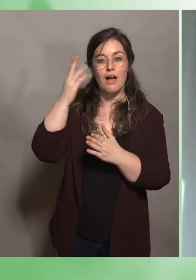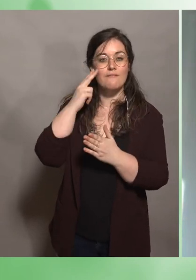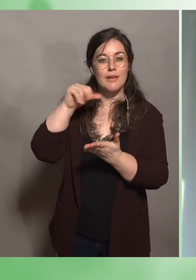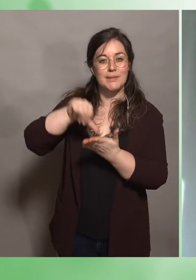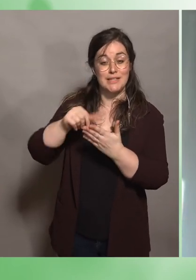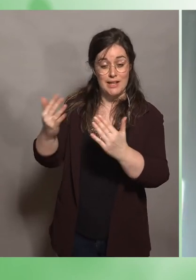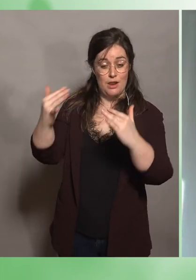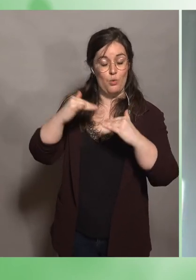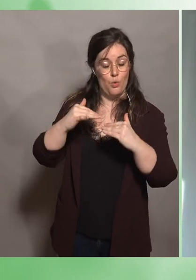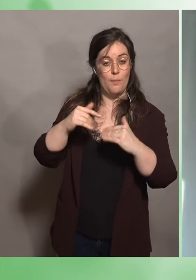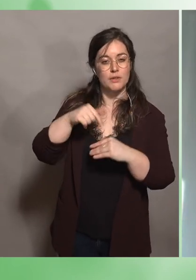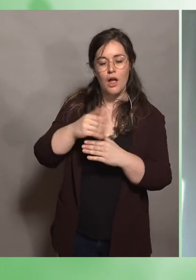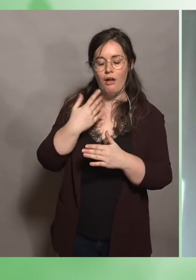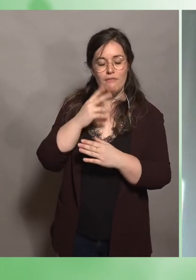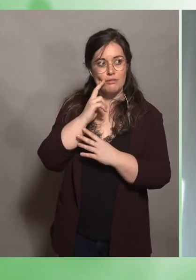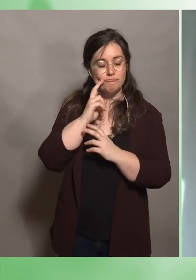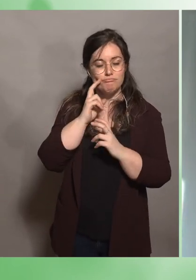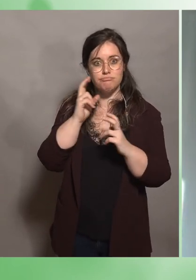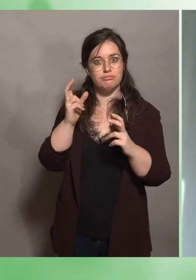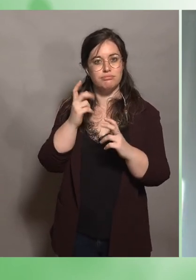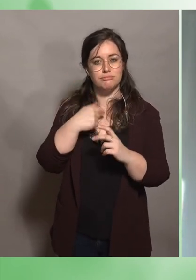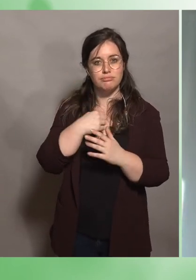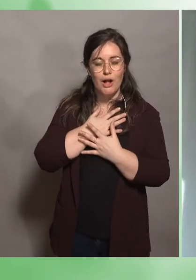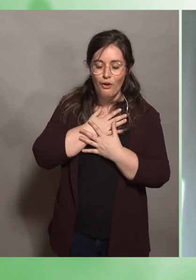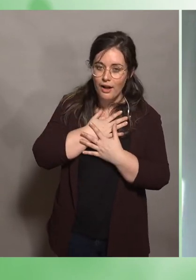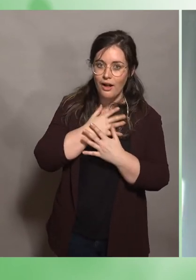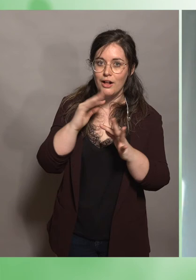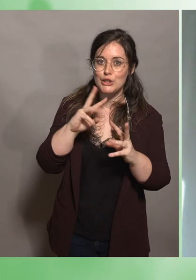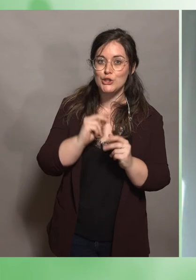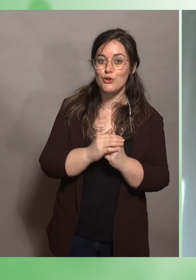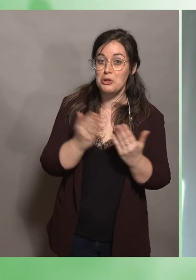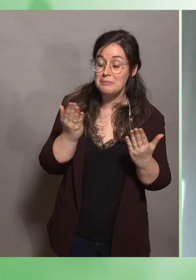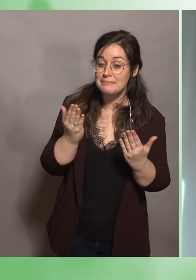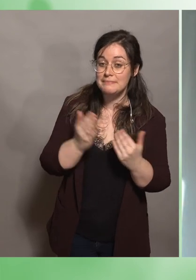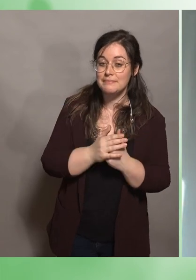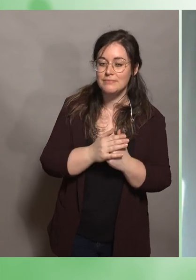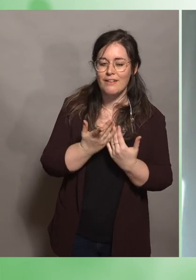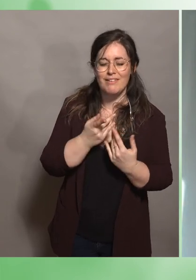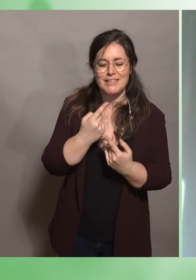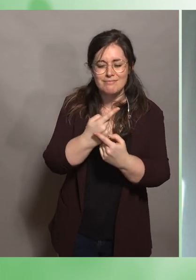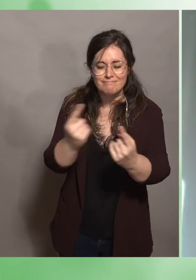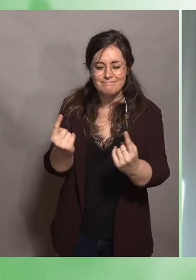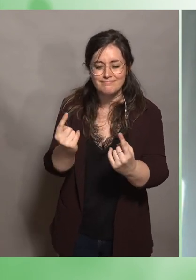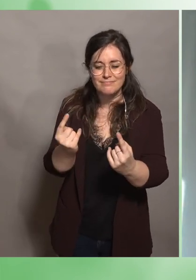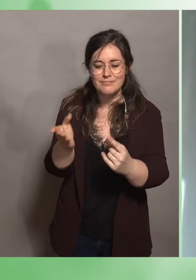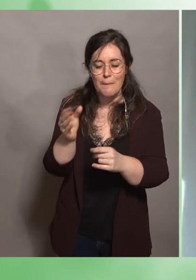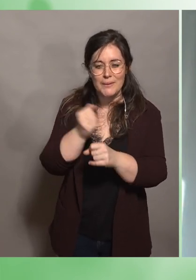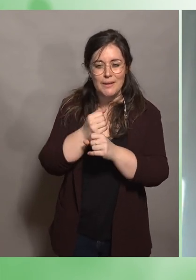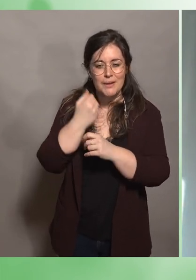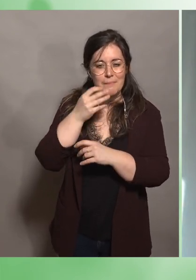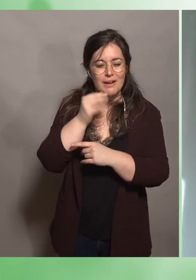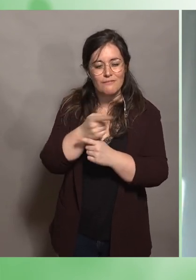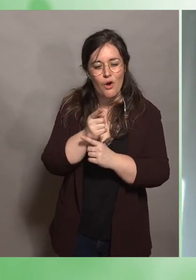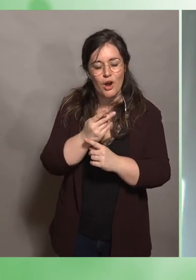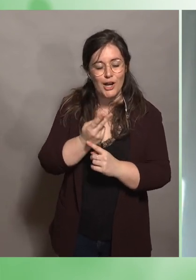mich da einfach so beeindruckt und auch berührt hat, war, mit welchem Stolz und